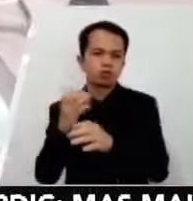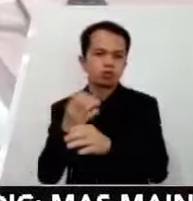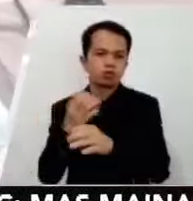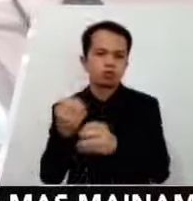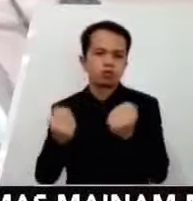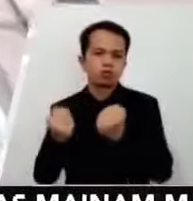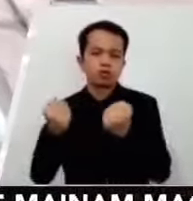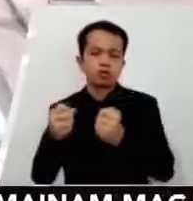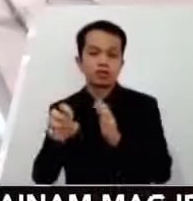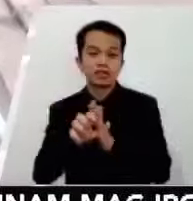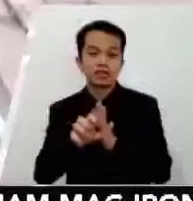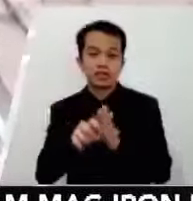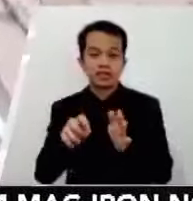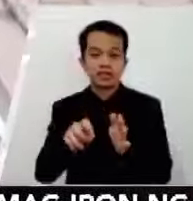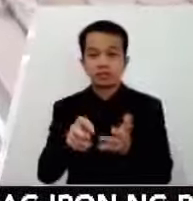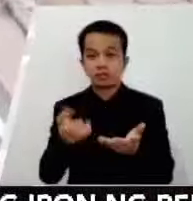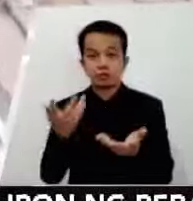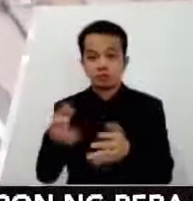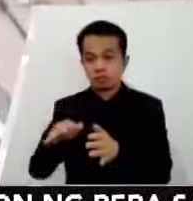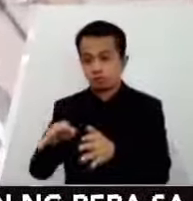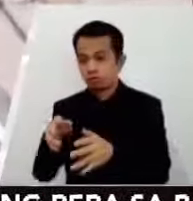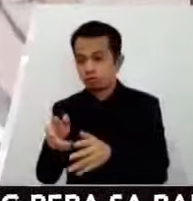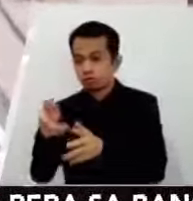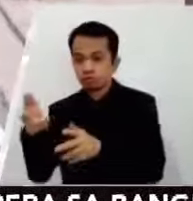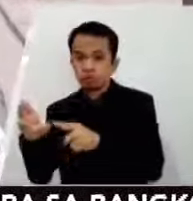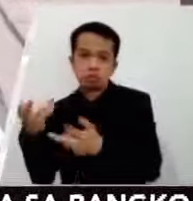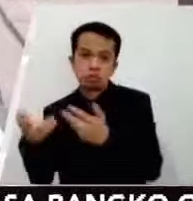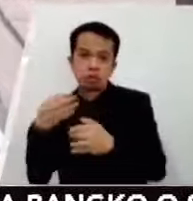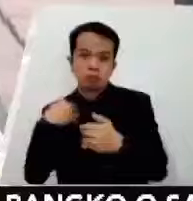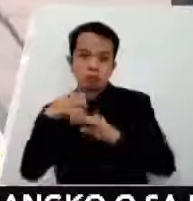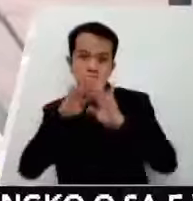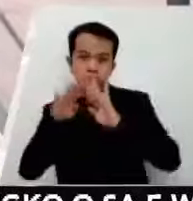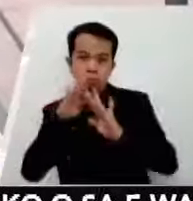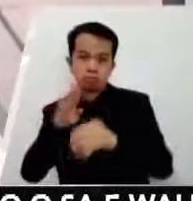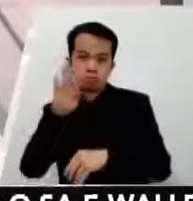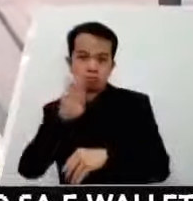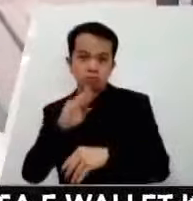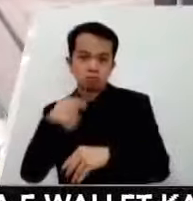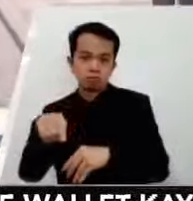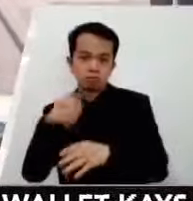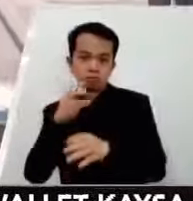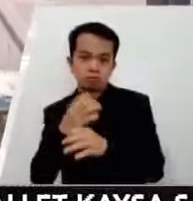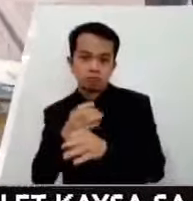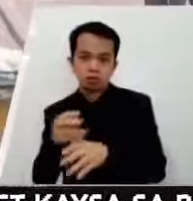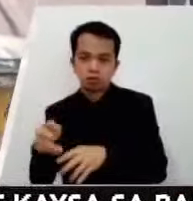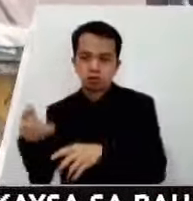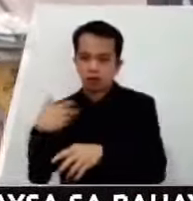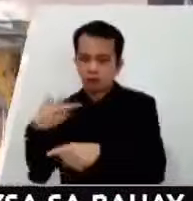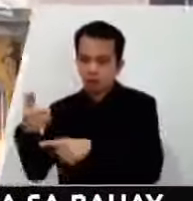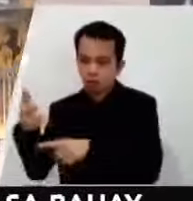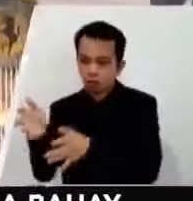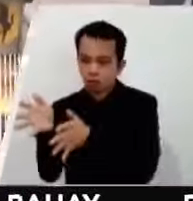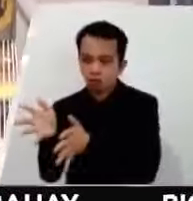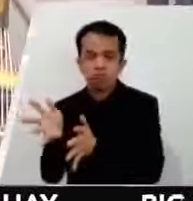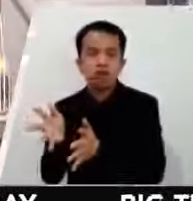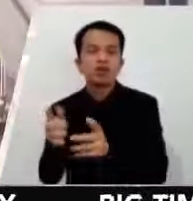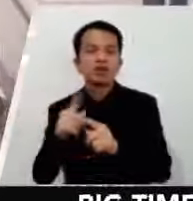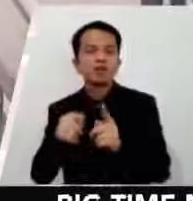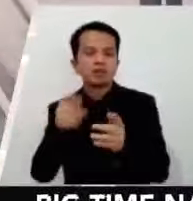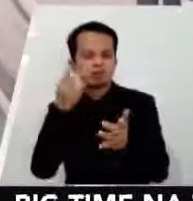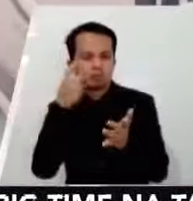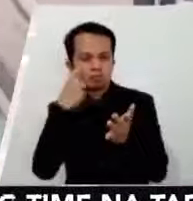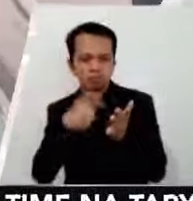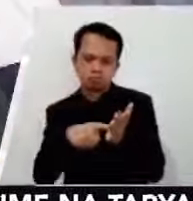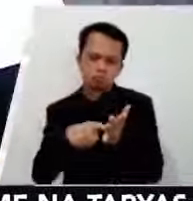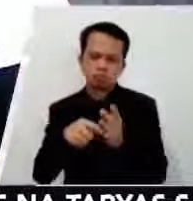baka nagkakaroon sila ng aberya sa kanilang mga dalang sasakyan. Pero as gaya ng nakikita natin, wala naman ng problema. EDSA Kamuning,